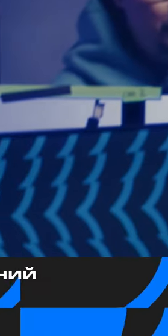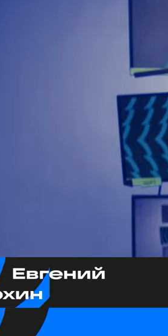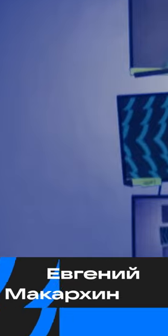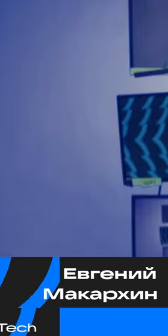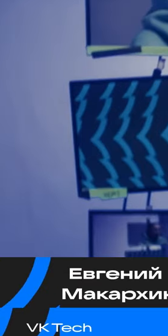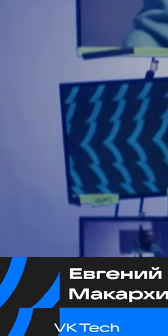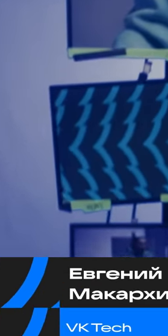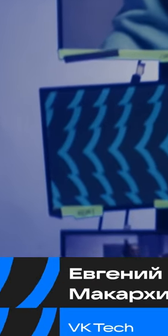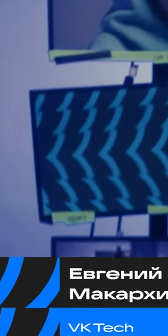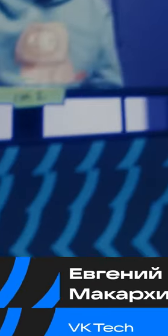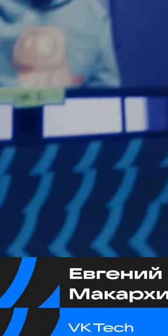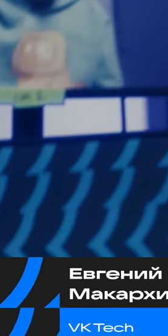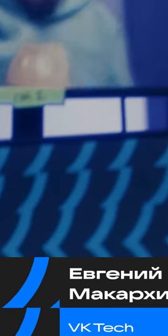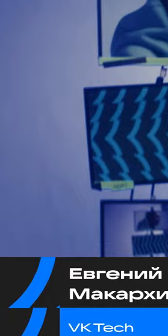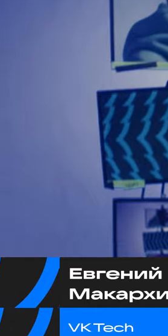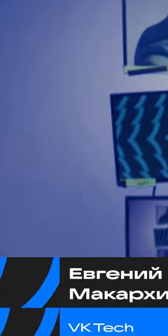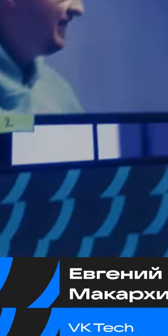рассказать маме о том, чем ты занимаешься.